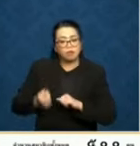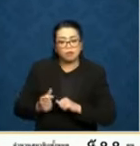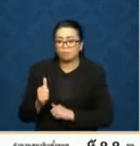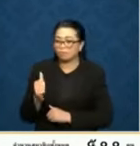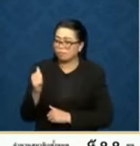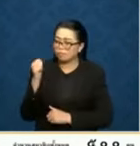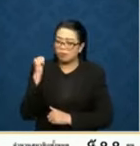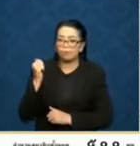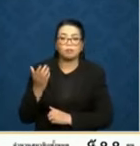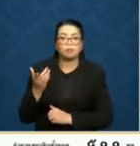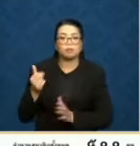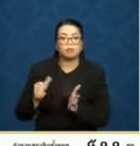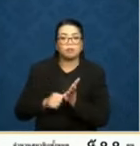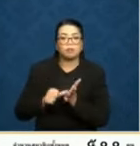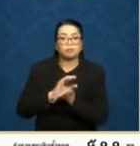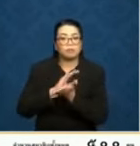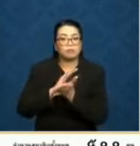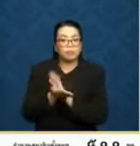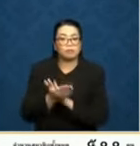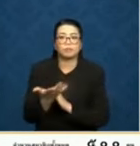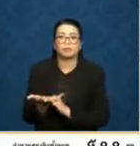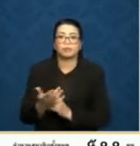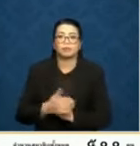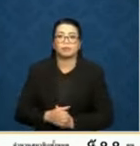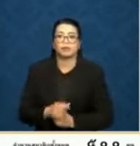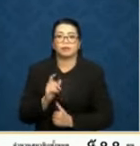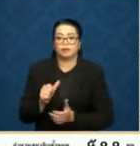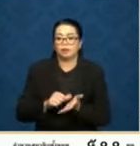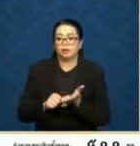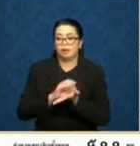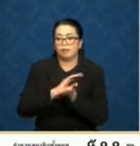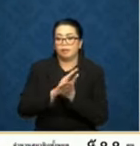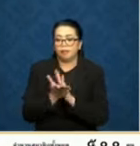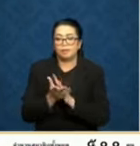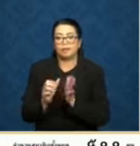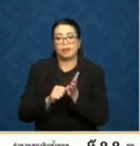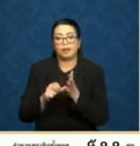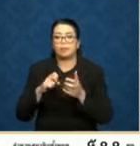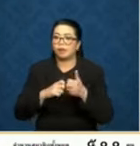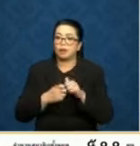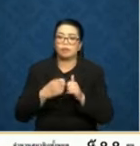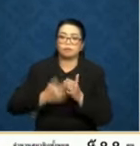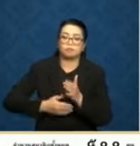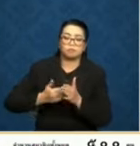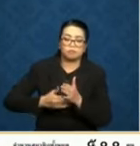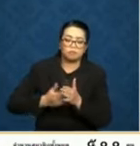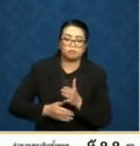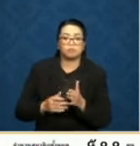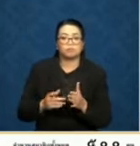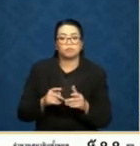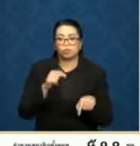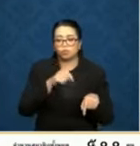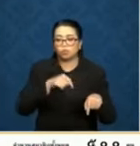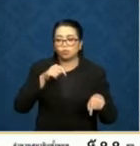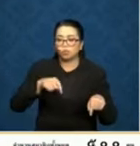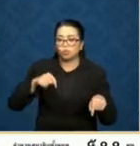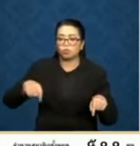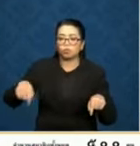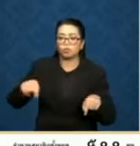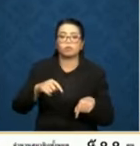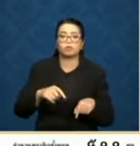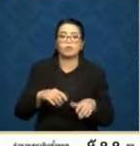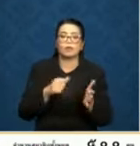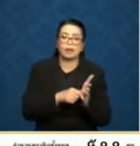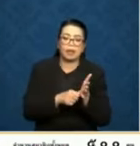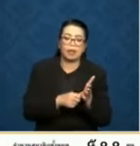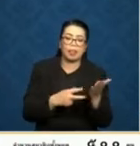ยงคงอยู่หรอวารปรับปรุง การเปลี่นแลง การแก้ไขปัญหาเป็จดๆ แบบเดิมมันจะไม่ได้ผลกับการแ้ไข